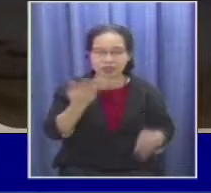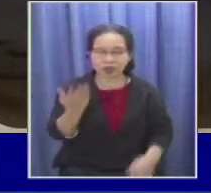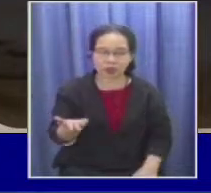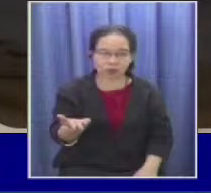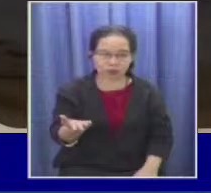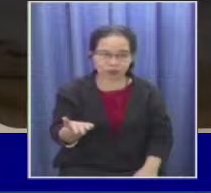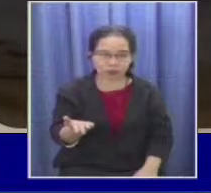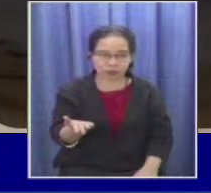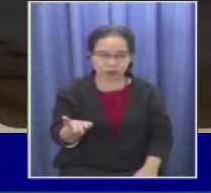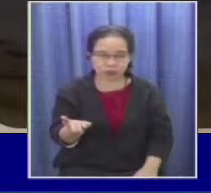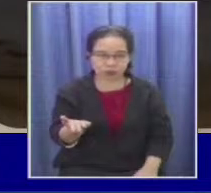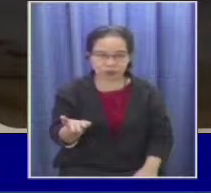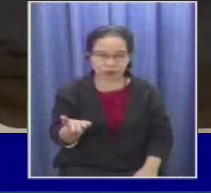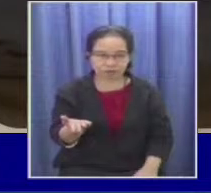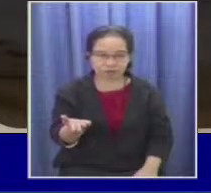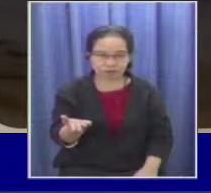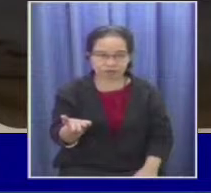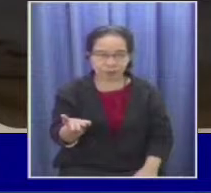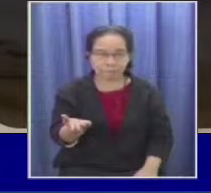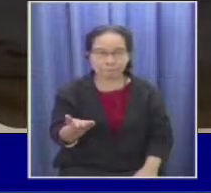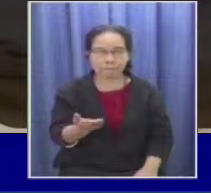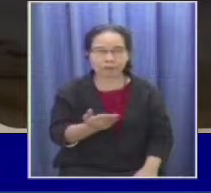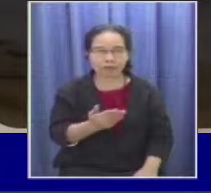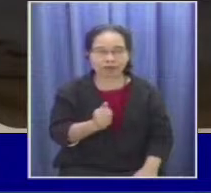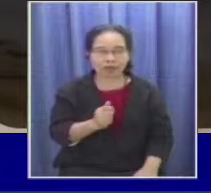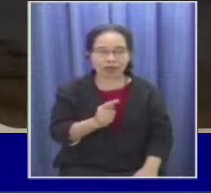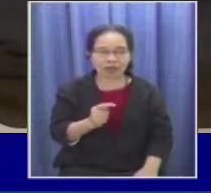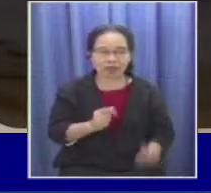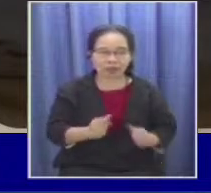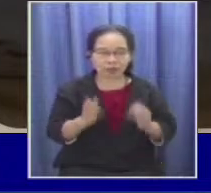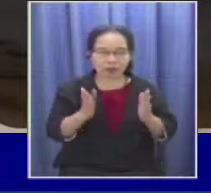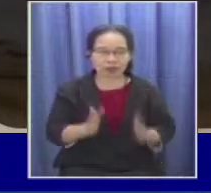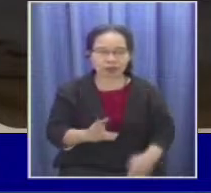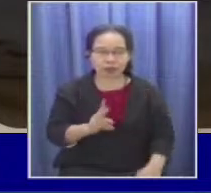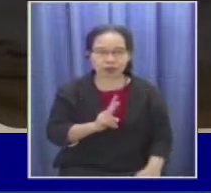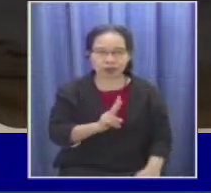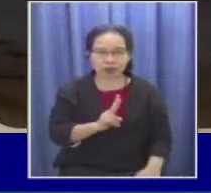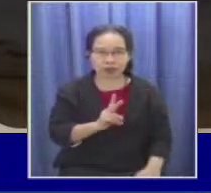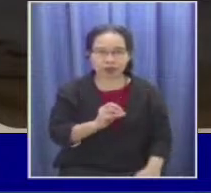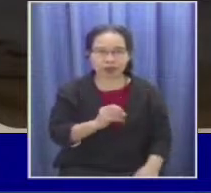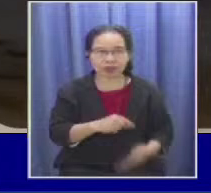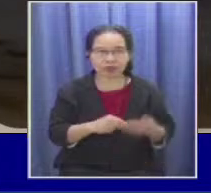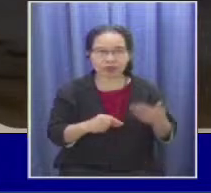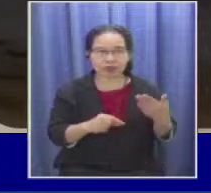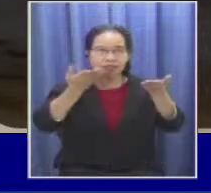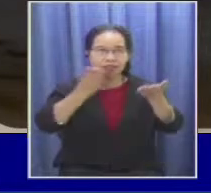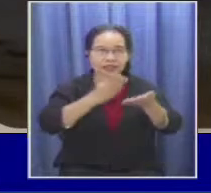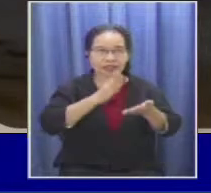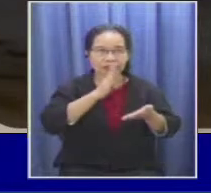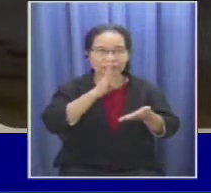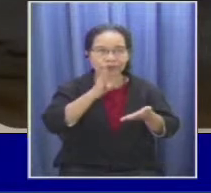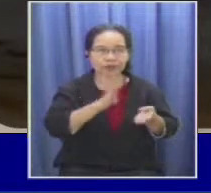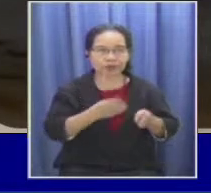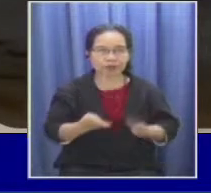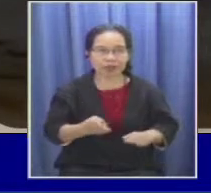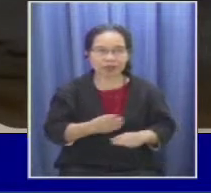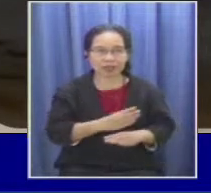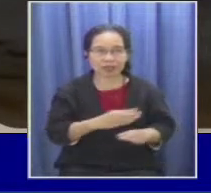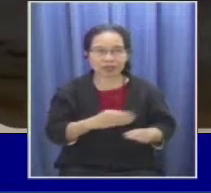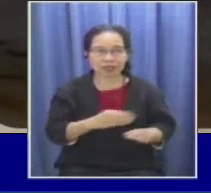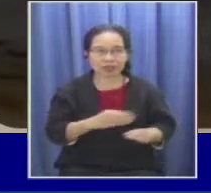nsɛm wadi nkan a mekenkan kyerɛ mo wa asomafo ne nnwuma tie aduonu mienu nkyɛmu dunsia na Acts